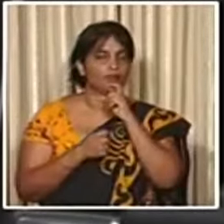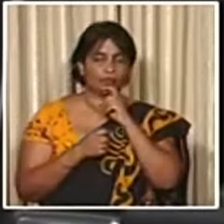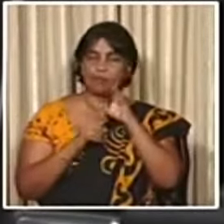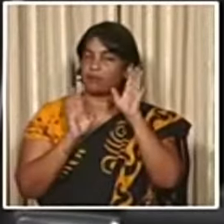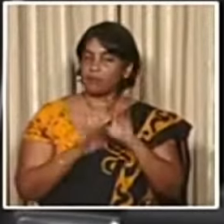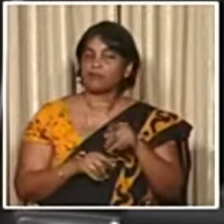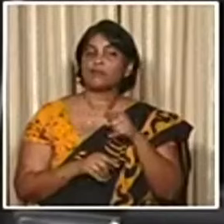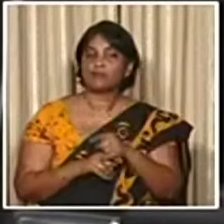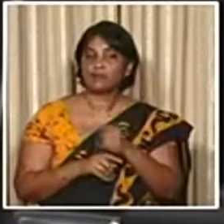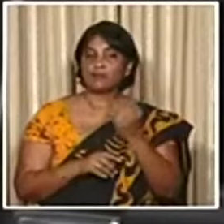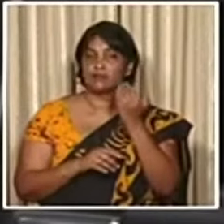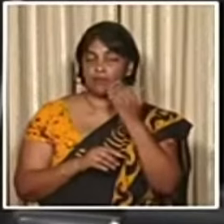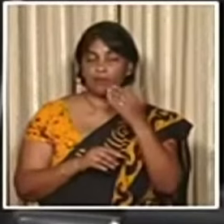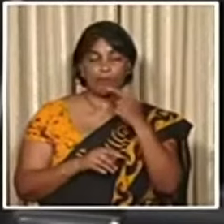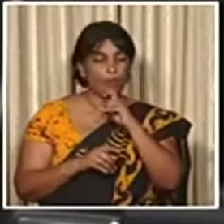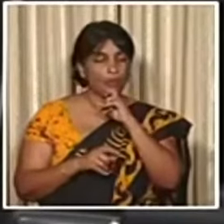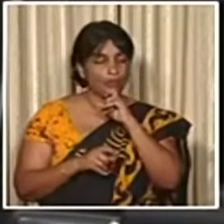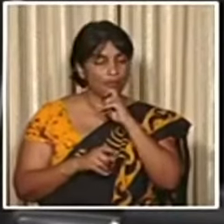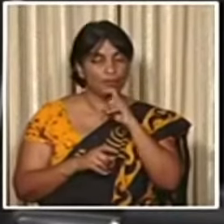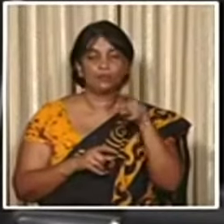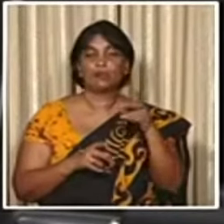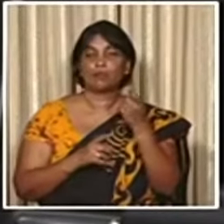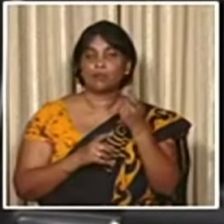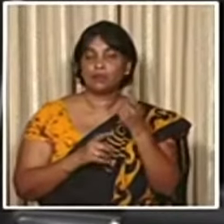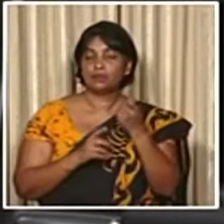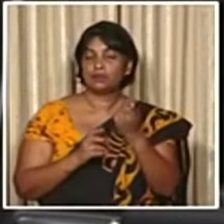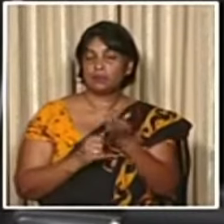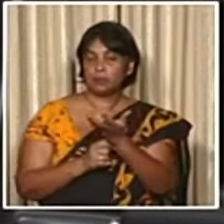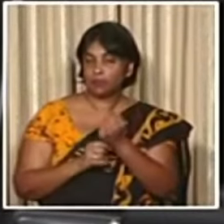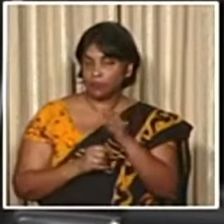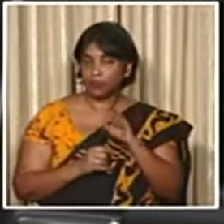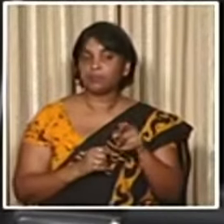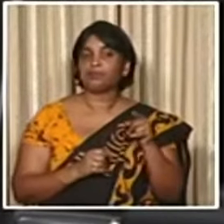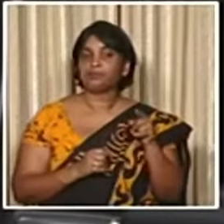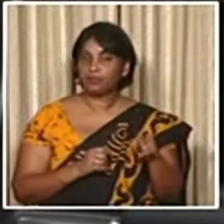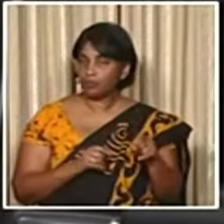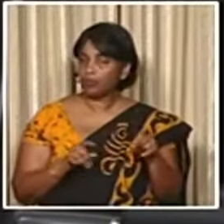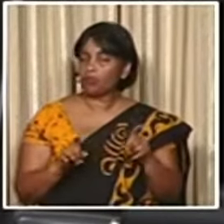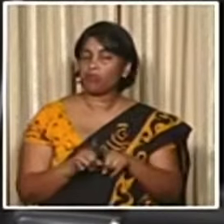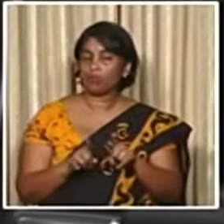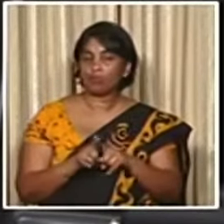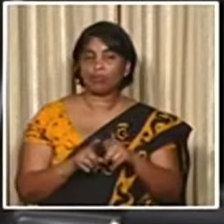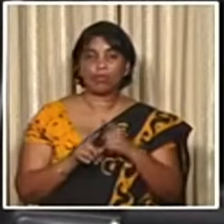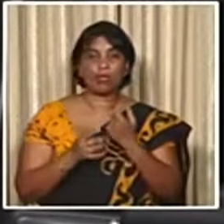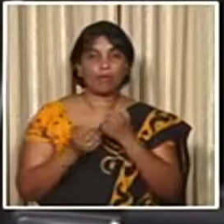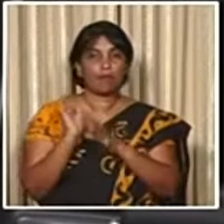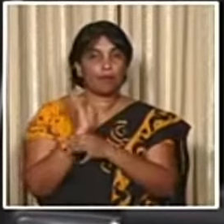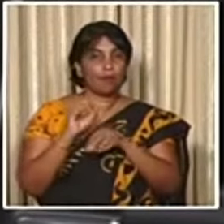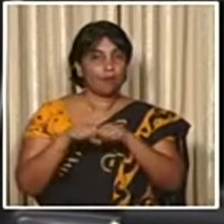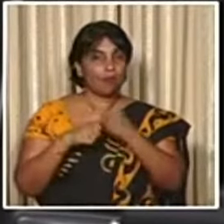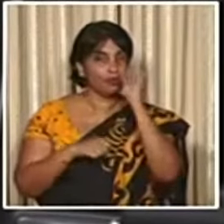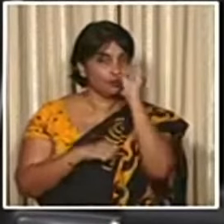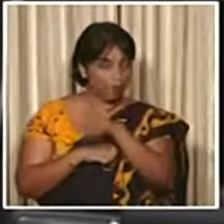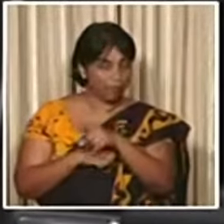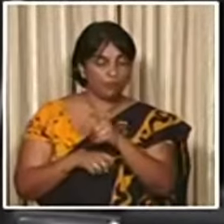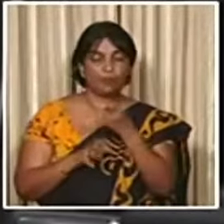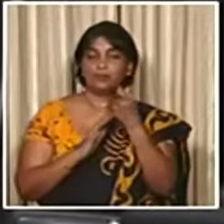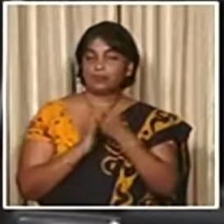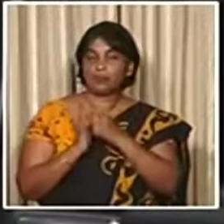ඉතින් නමුත් සිවිල් නඩු නීතියෙත් මුදල් හිමිකම් පෑම් නඩු නීතියෙත් ඒ වගේම උකස් නඩු නීතියෙත්